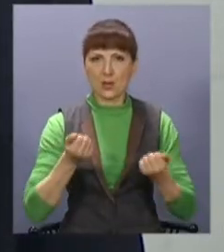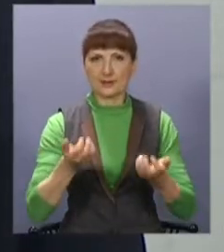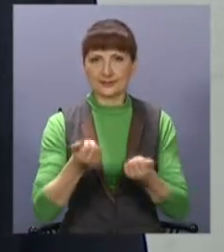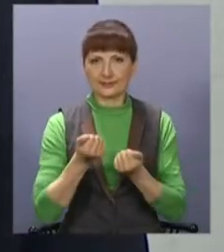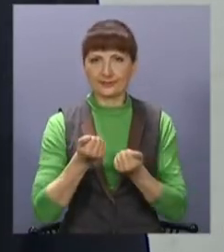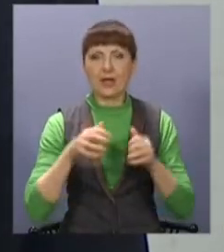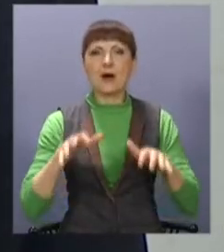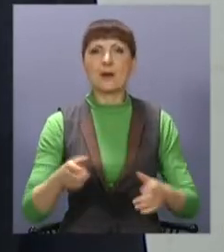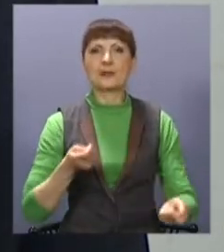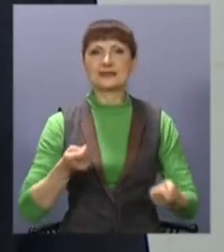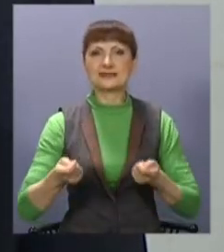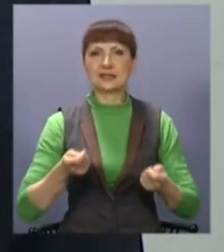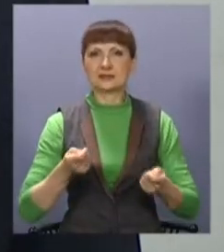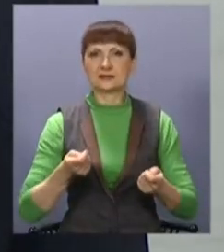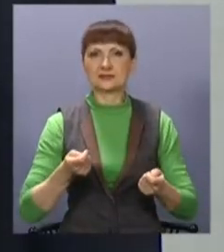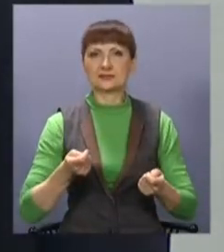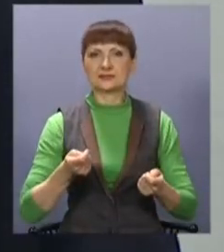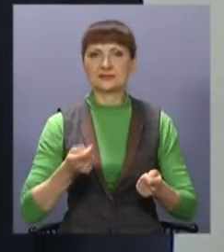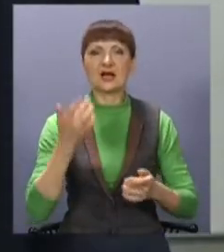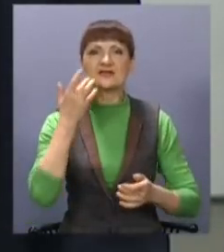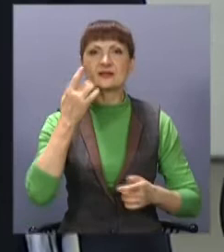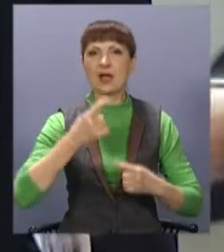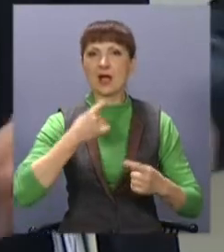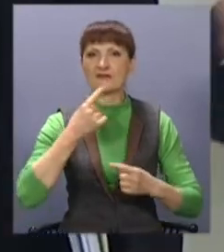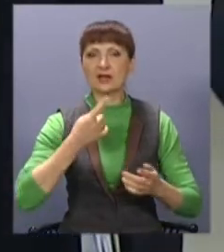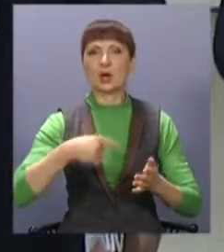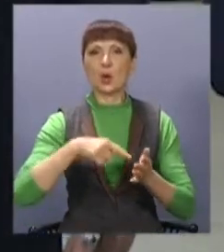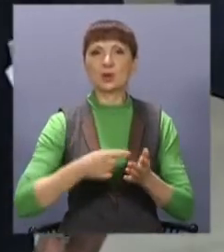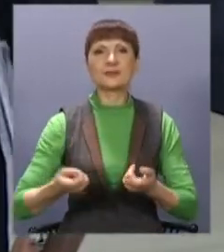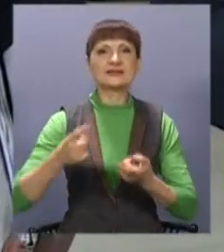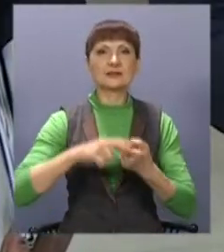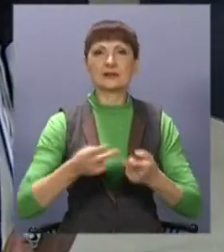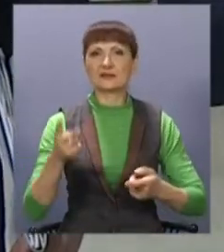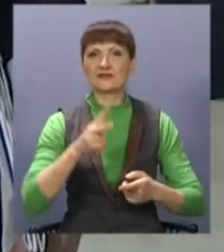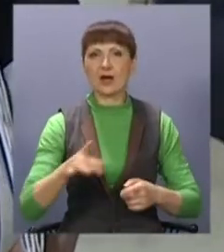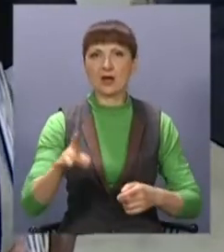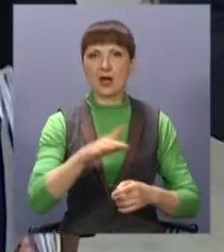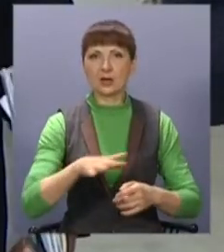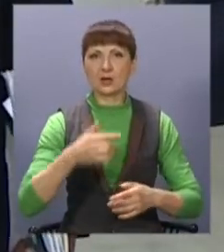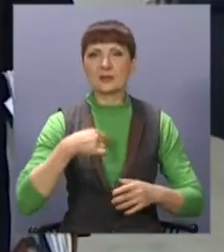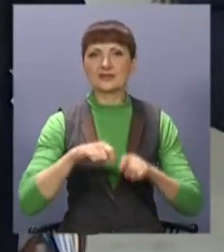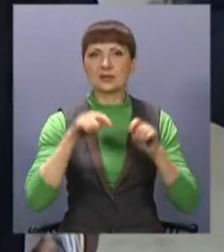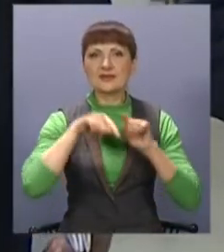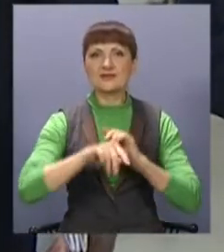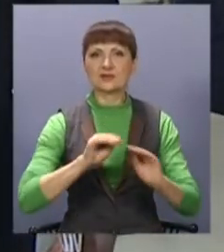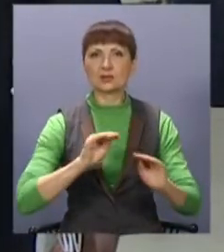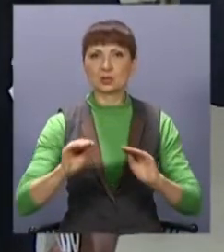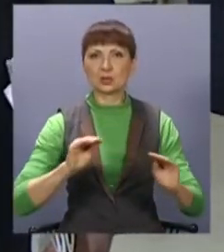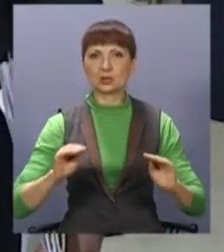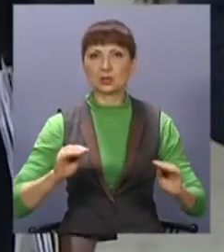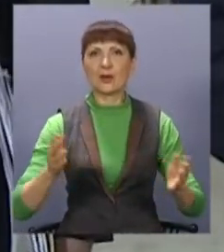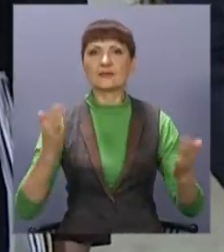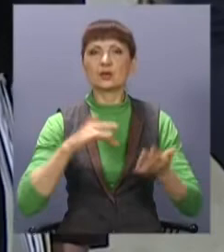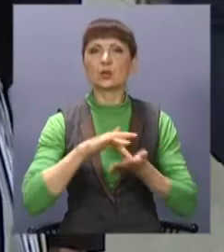президент как бы всегда говорит, вот город присоединили два района, мы создаем инфраструктуру, привлекаем